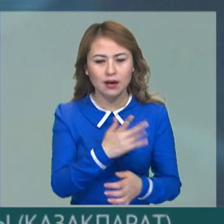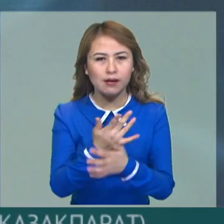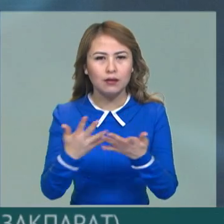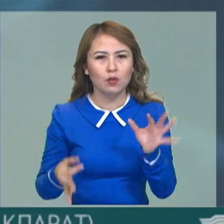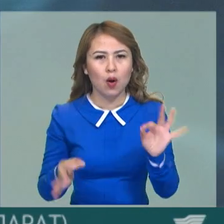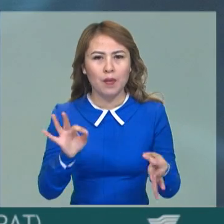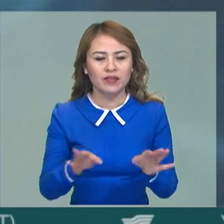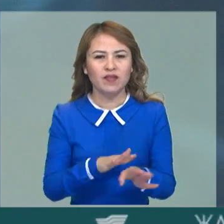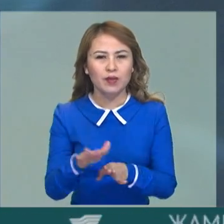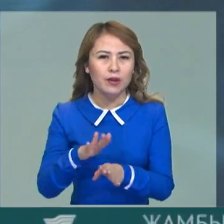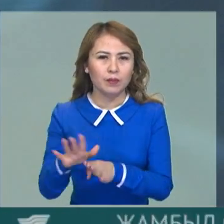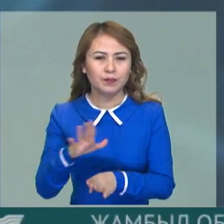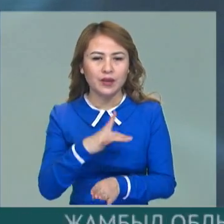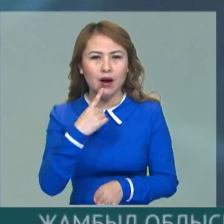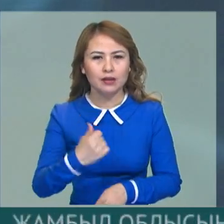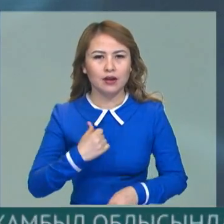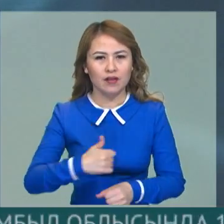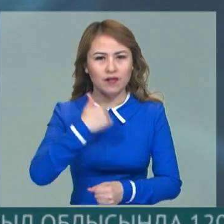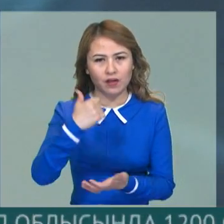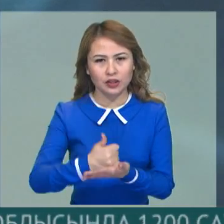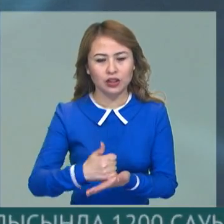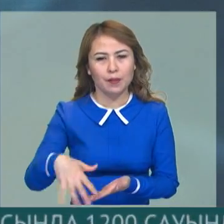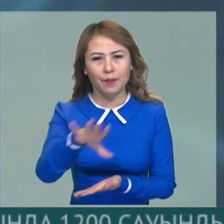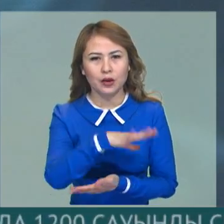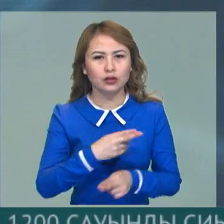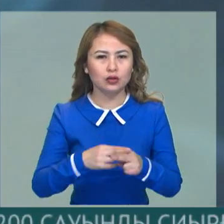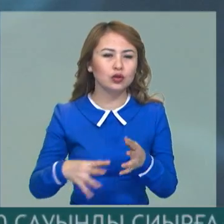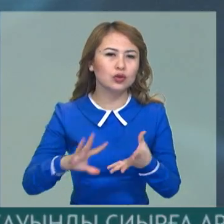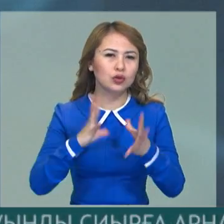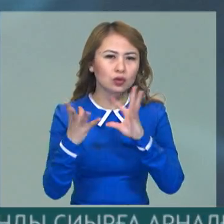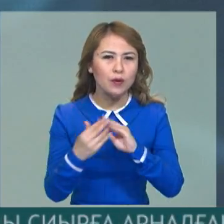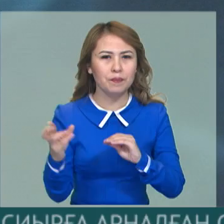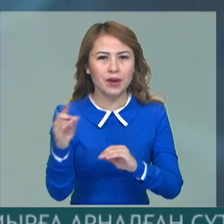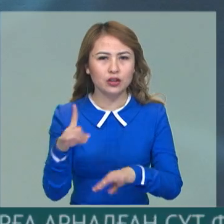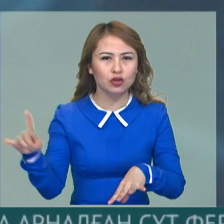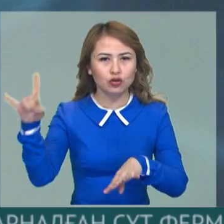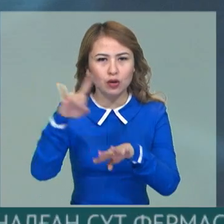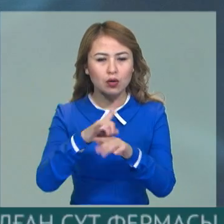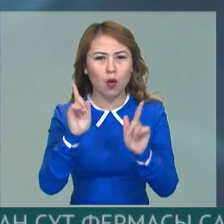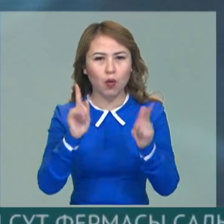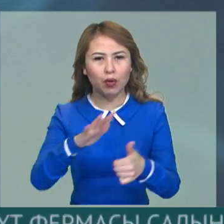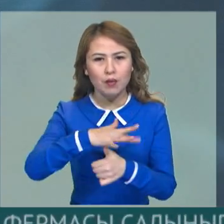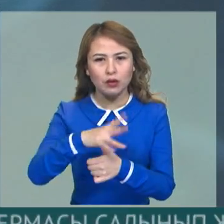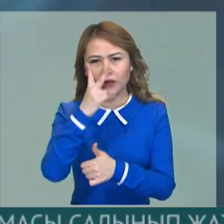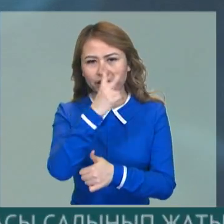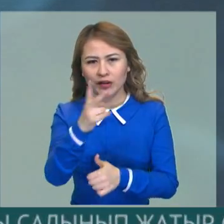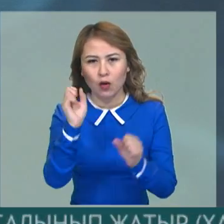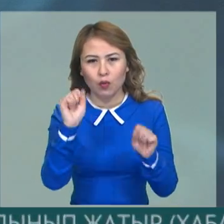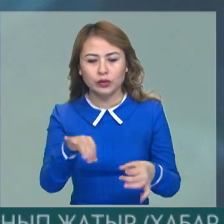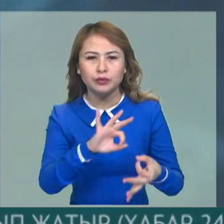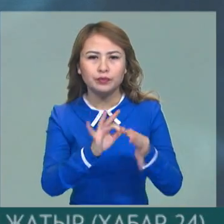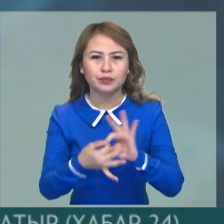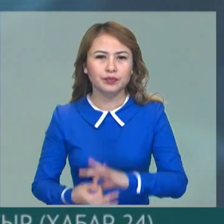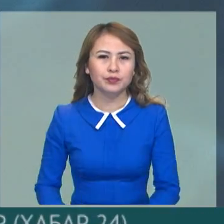де орындалды. Әскери қолбасшылар бұл үрдістердің барлығын ұшқышсыз шатын аппараттардың көмегімен бақылауда.